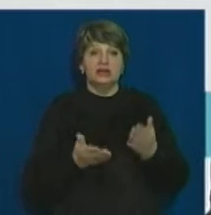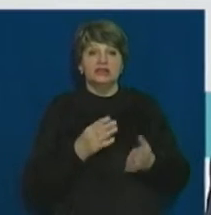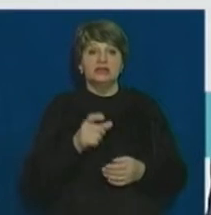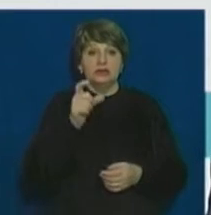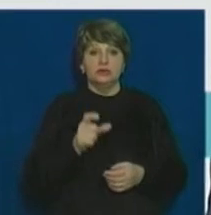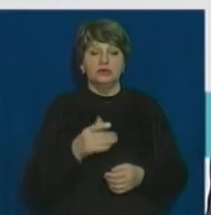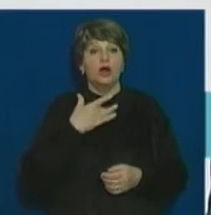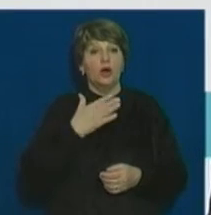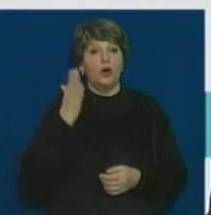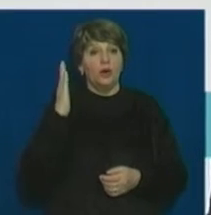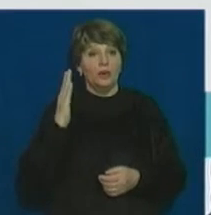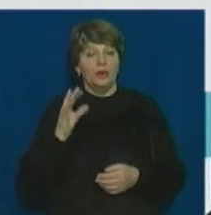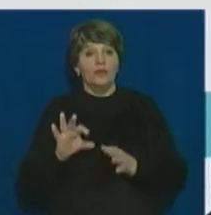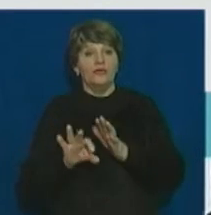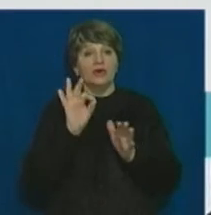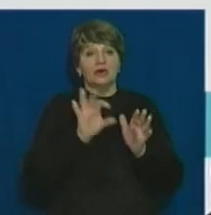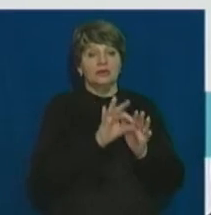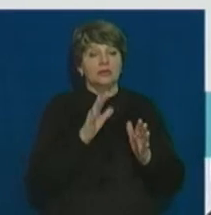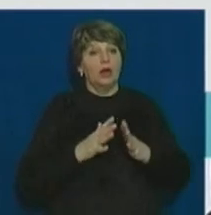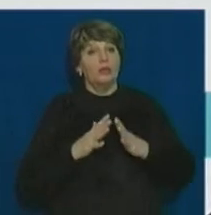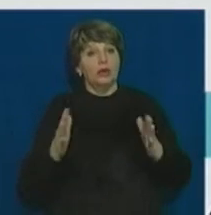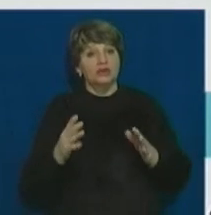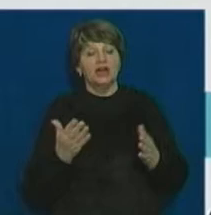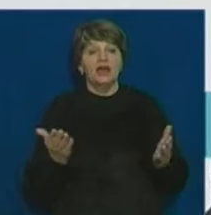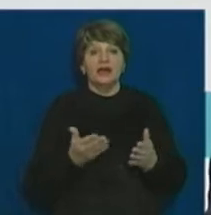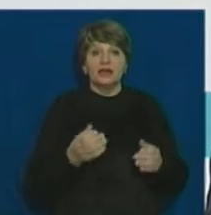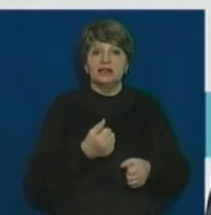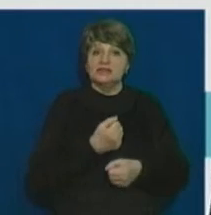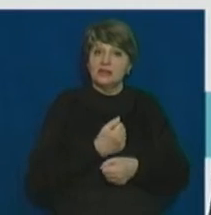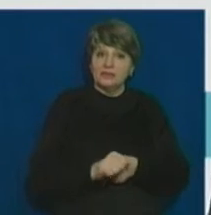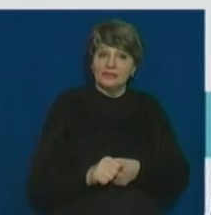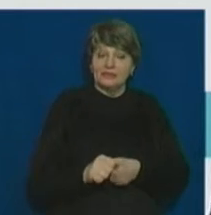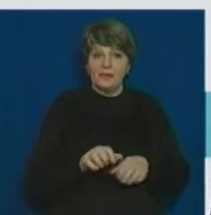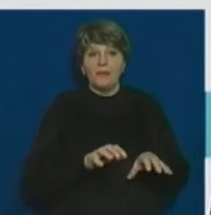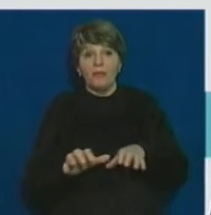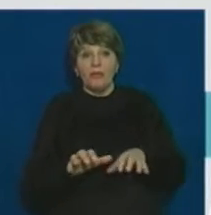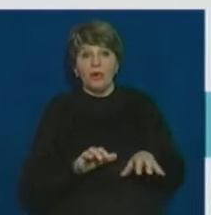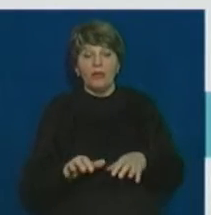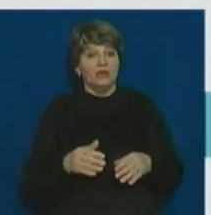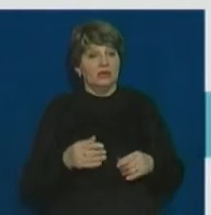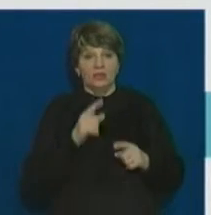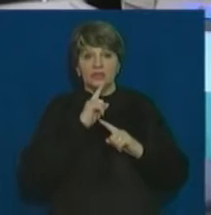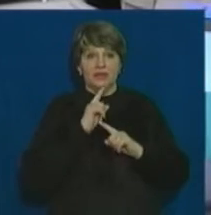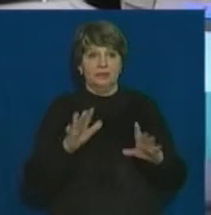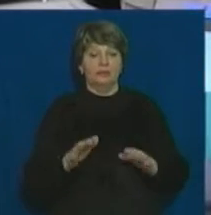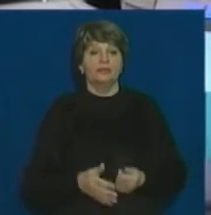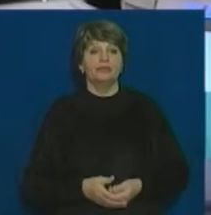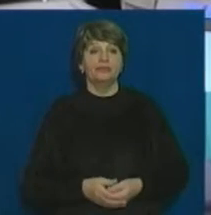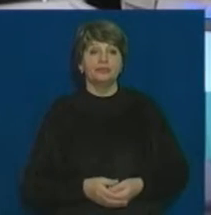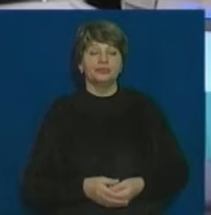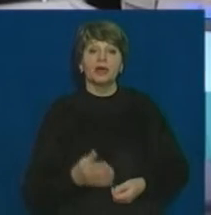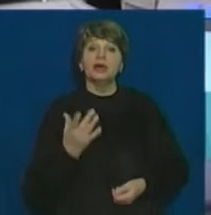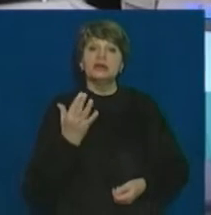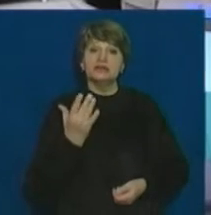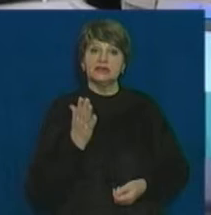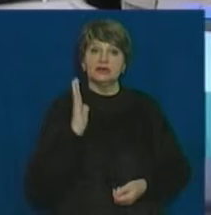що якісь спроби маніпуляції або примушування, вони мінімалізовані. Пані Марино, скільки